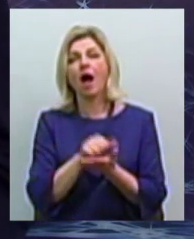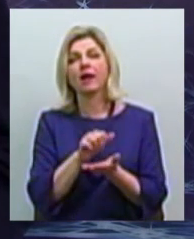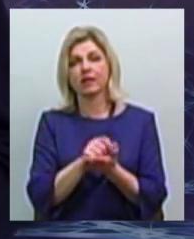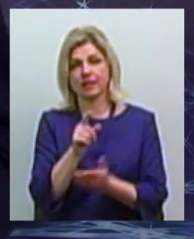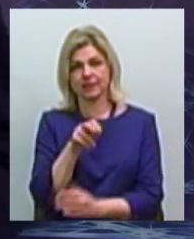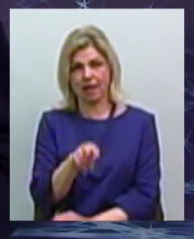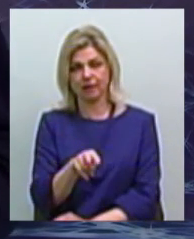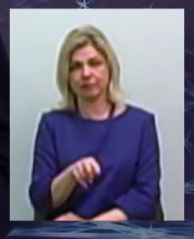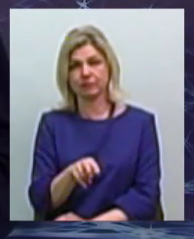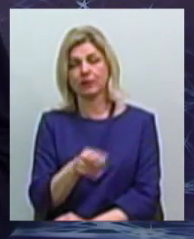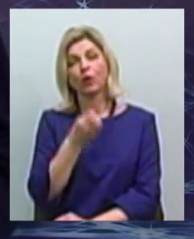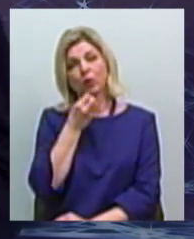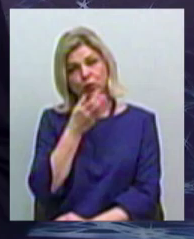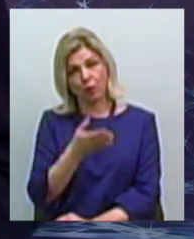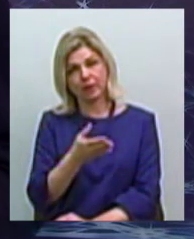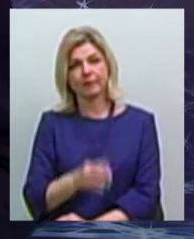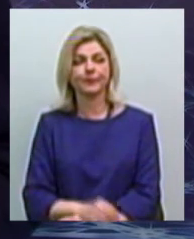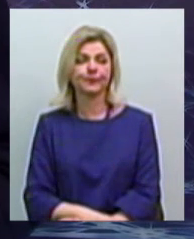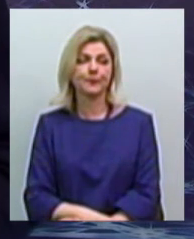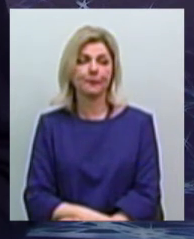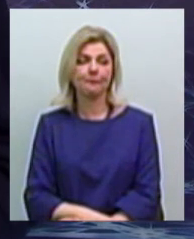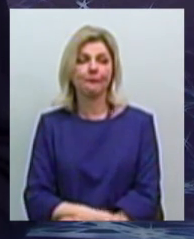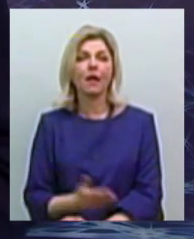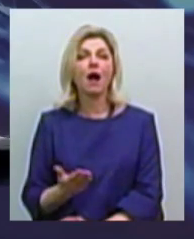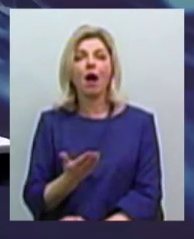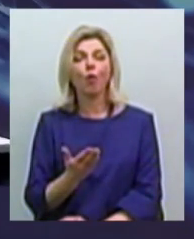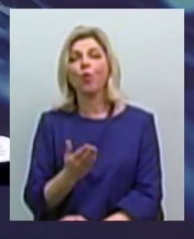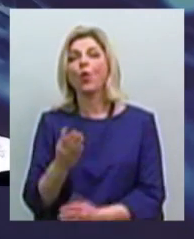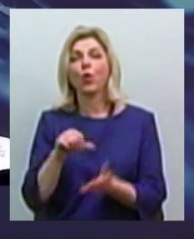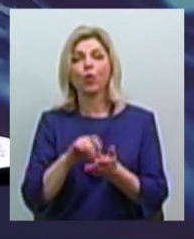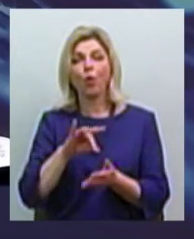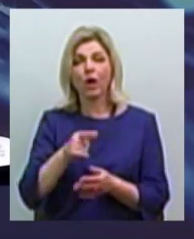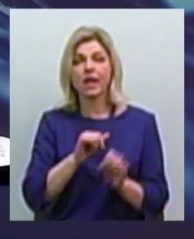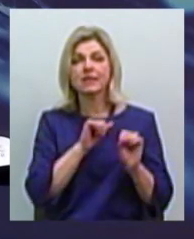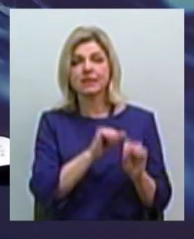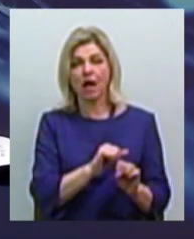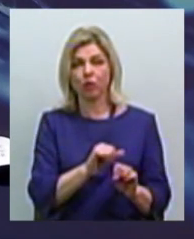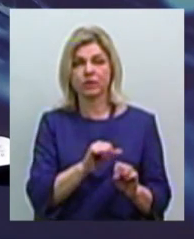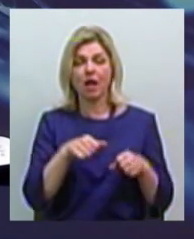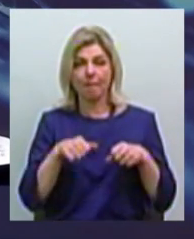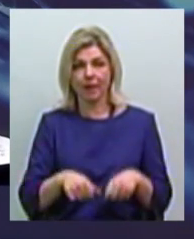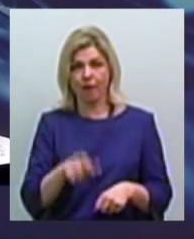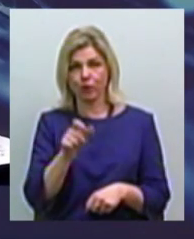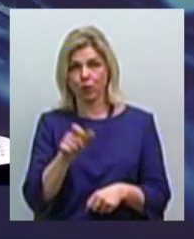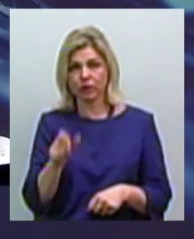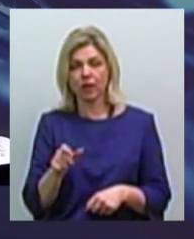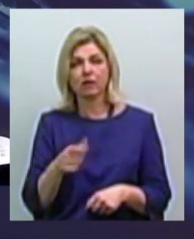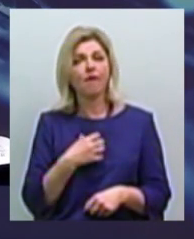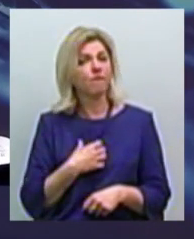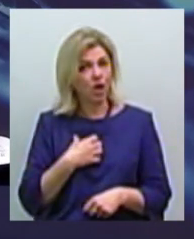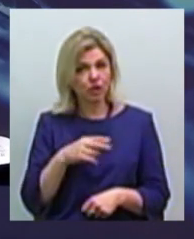залу. Це добре. А скажіть, будь ласка, яку роль у захисті прав людини відіграють громадські